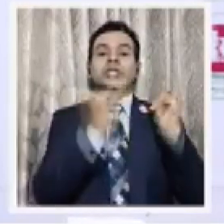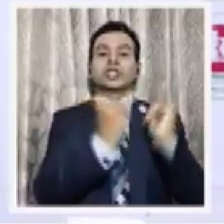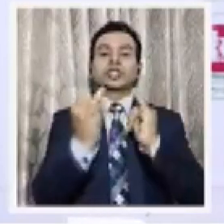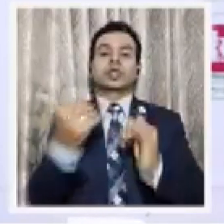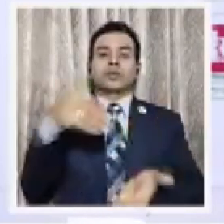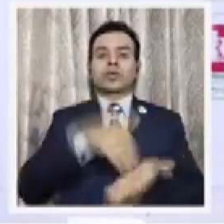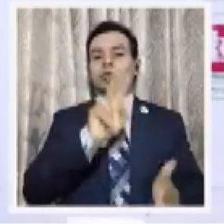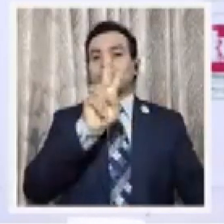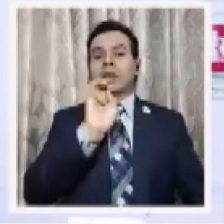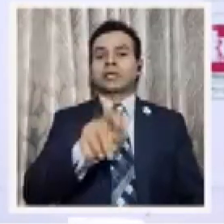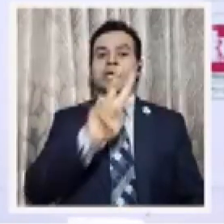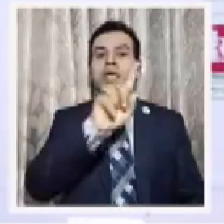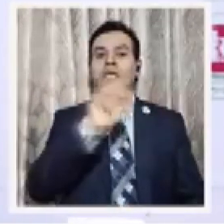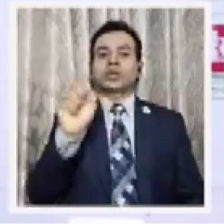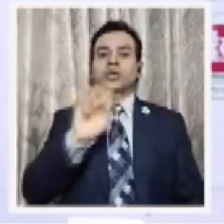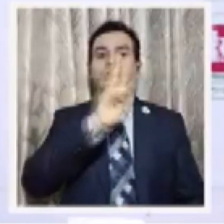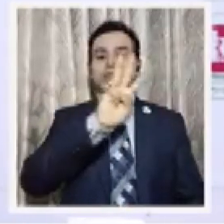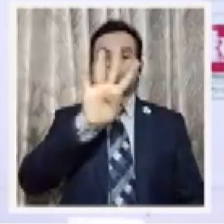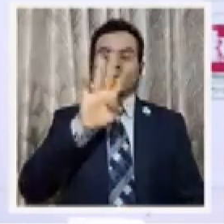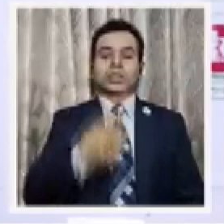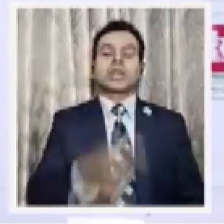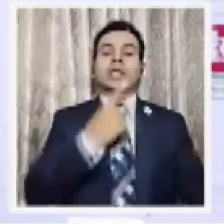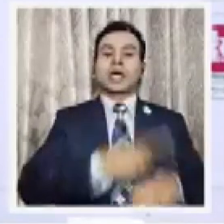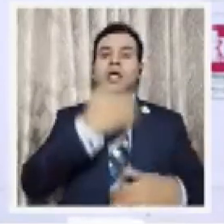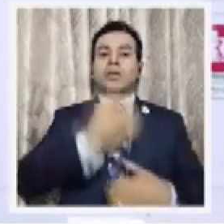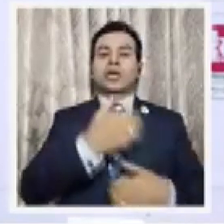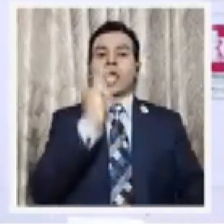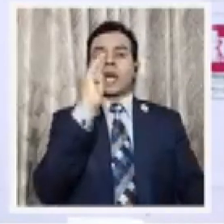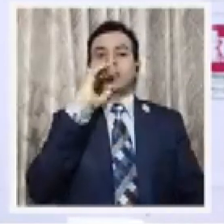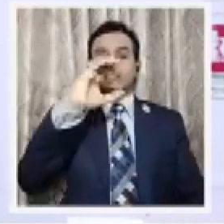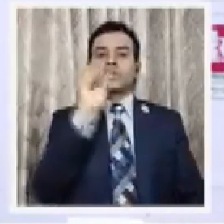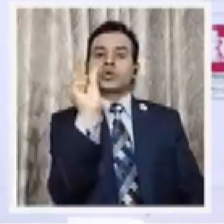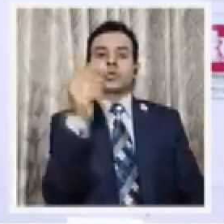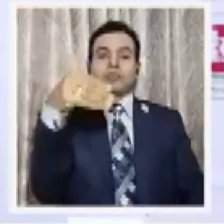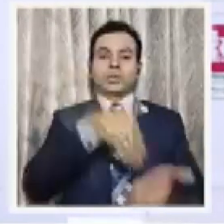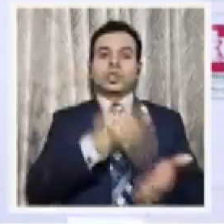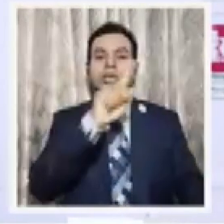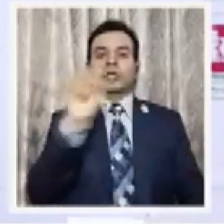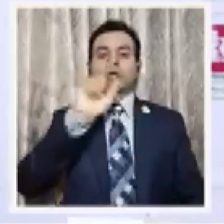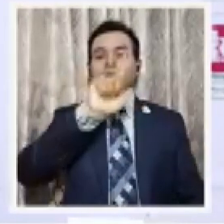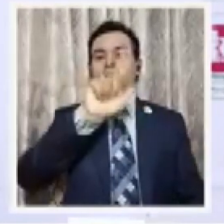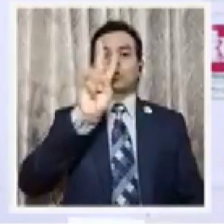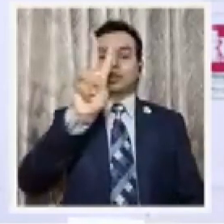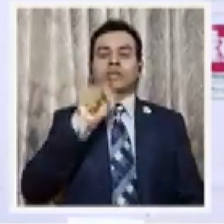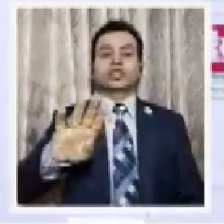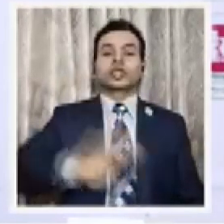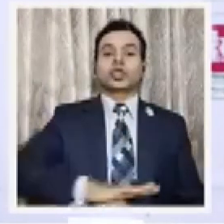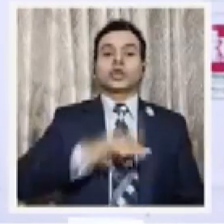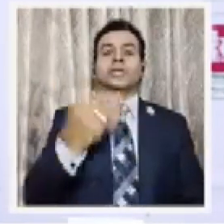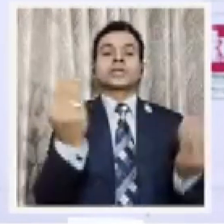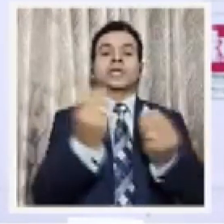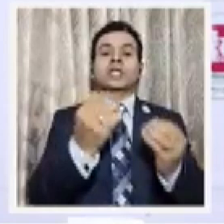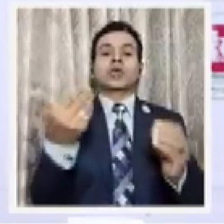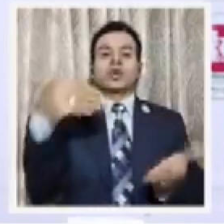হাসপাতালের তথ্য, ঢাকা মহানগরী সাধারণ শয্যায় রোগী ভর্তি আছেন 2,134 জন এবং